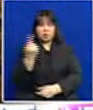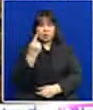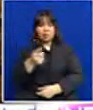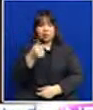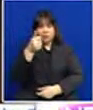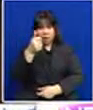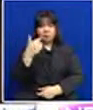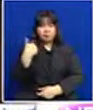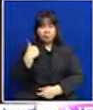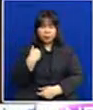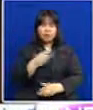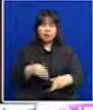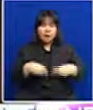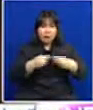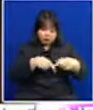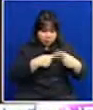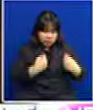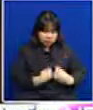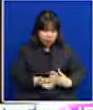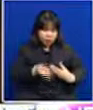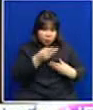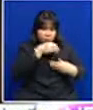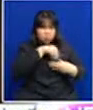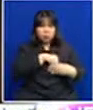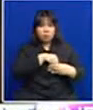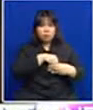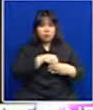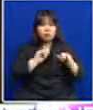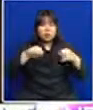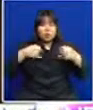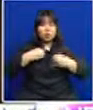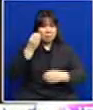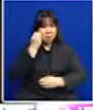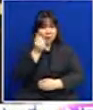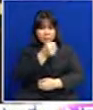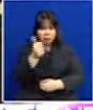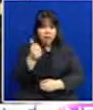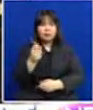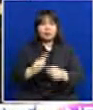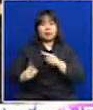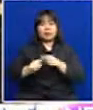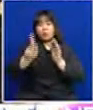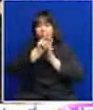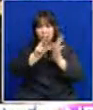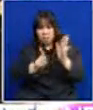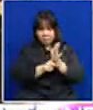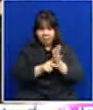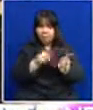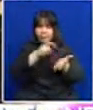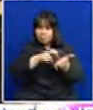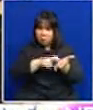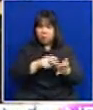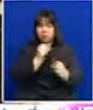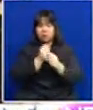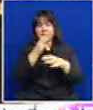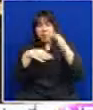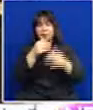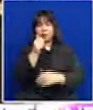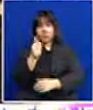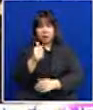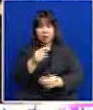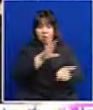พร้อมร่วมปลูกจิตสำนึกให้คนในชาติเป็นเจ้าบ้านที่ดีรวมถึงมีกฎหมายรองรับพัฒนาเมืองอย่างเหมาะสมซึ่งข้อมูลจากการ